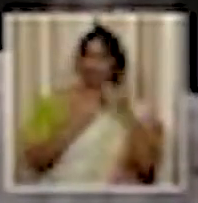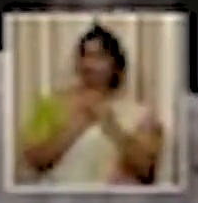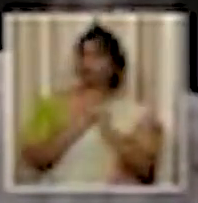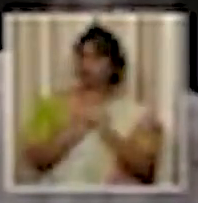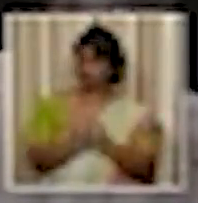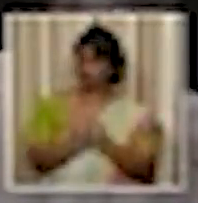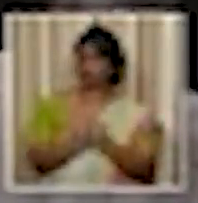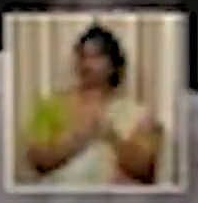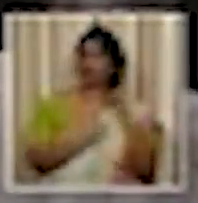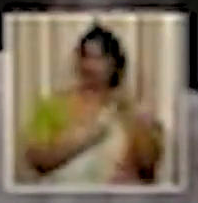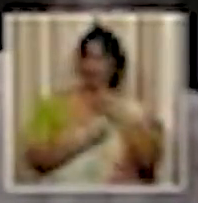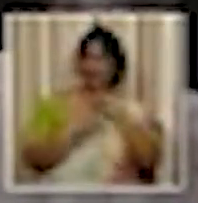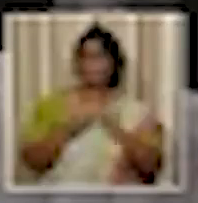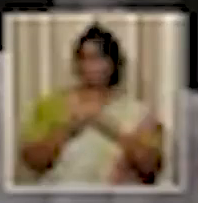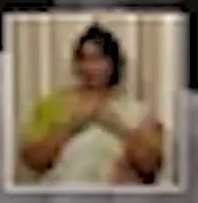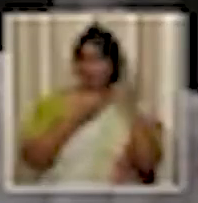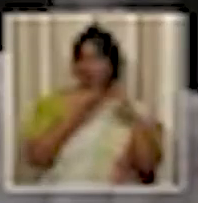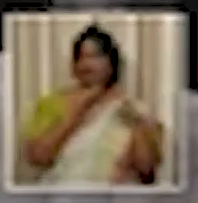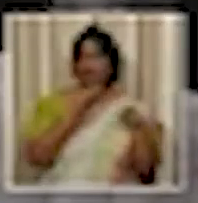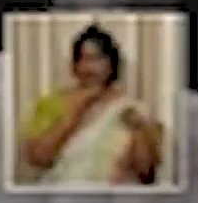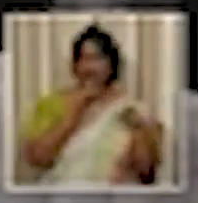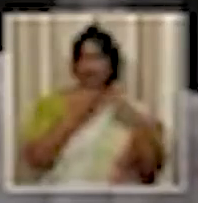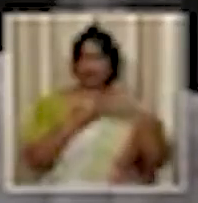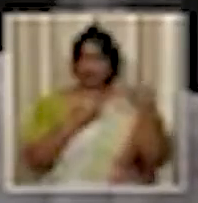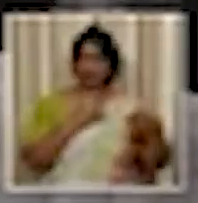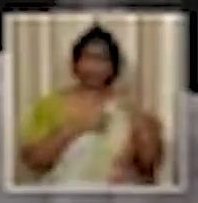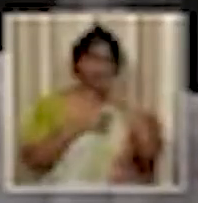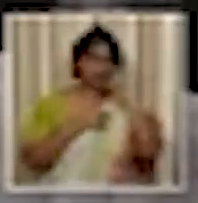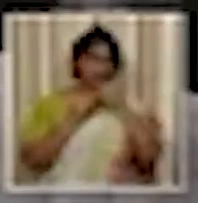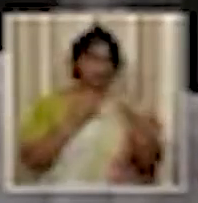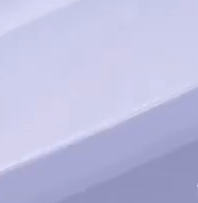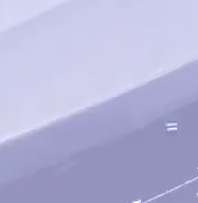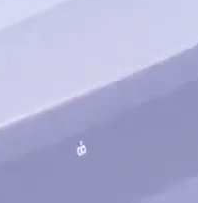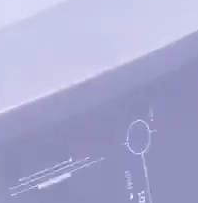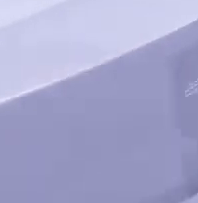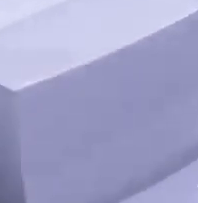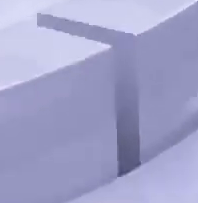ගන්න. ඔබතුමා කියන ප්‍රශ්න නිසා ඉතින් ඒක මම හිතන්නේ ඊළඟ මාස කීපය තුළ විසඳ ගන්න පුළුවන්.